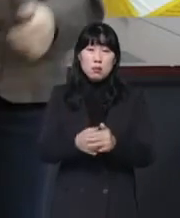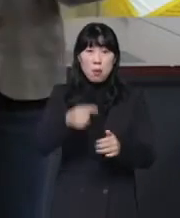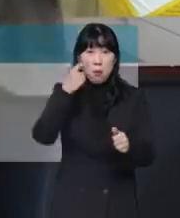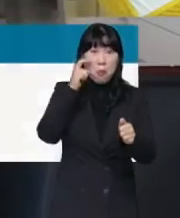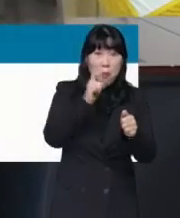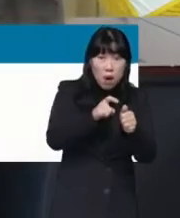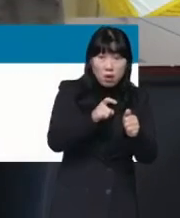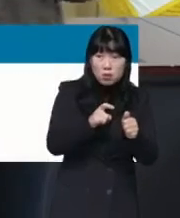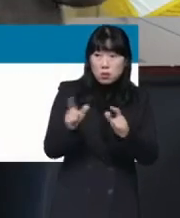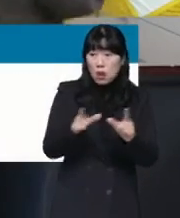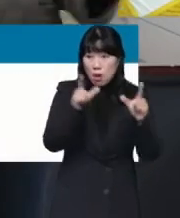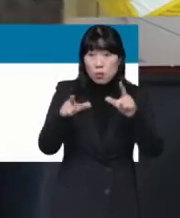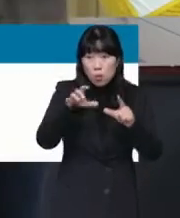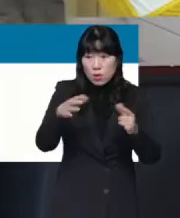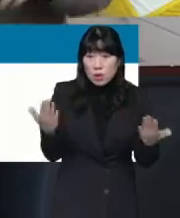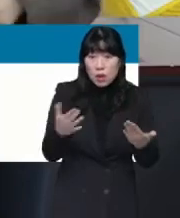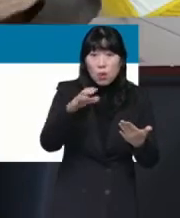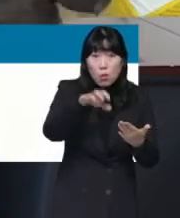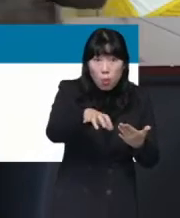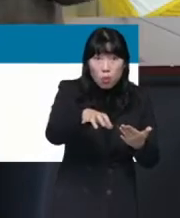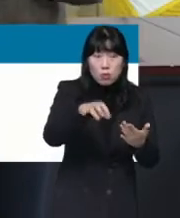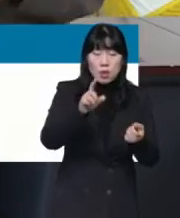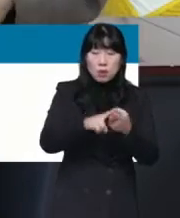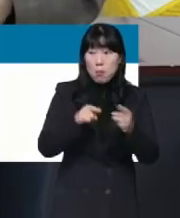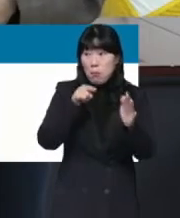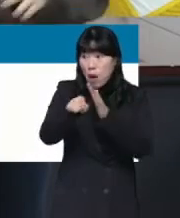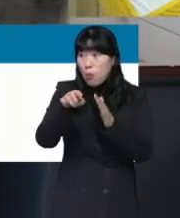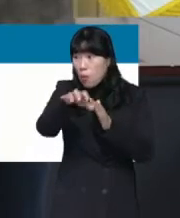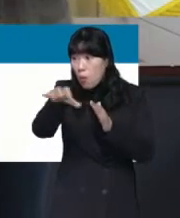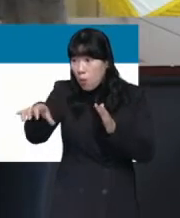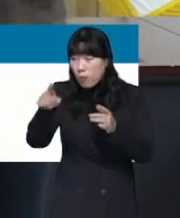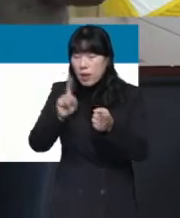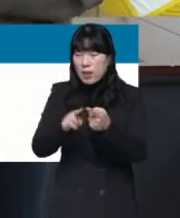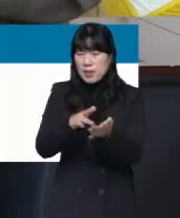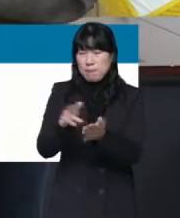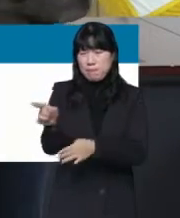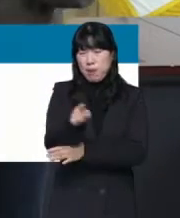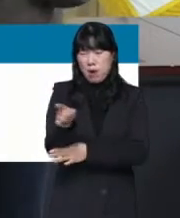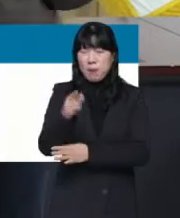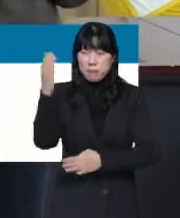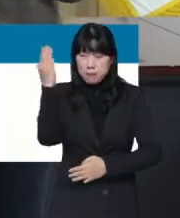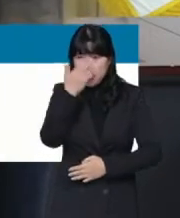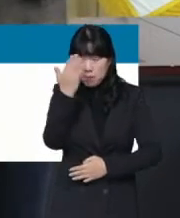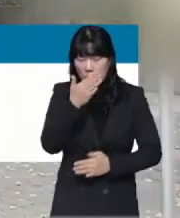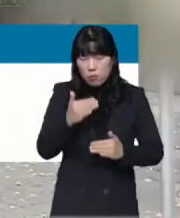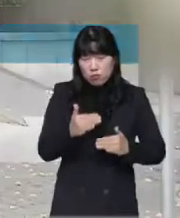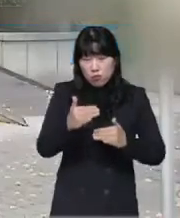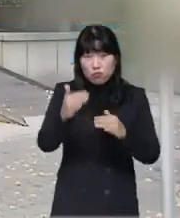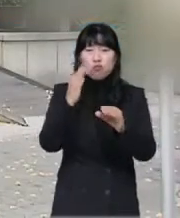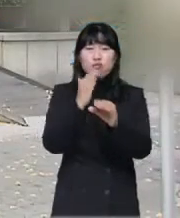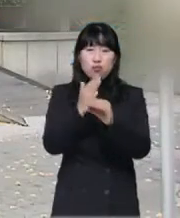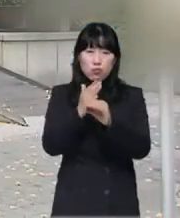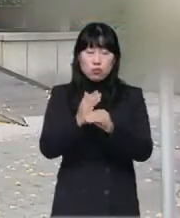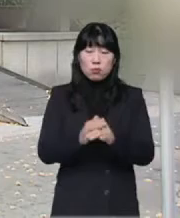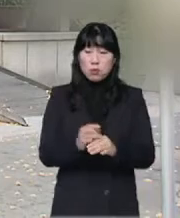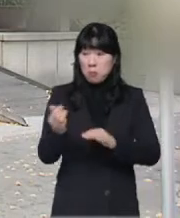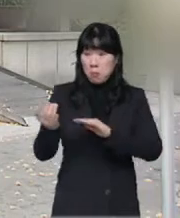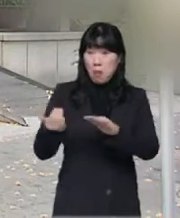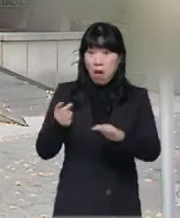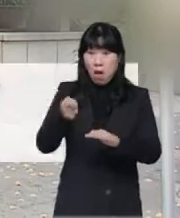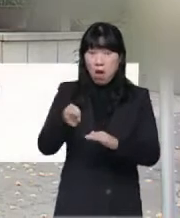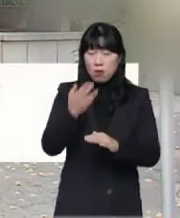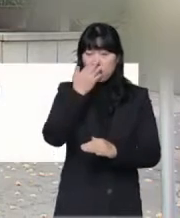된장으로 조직 및 그 무지 방문 잠수 에 대한 박유천은 지름 중에 있습니다 앞서